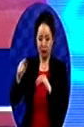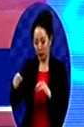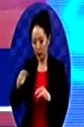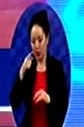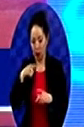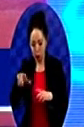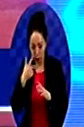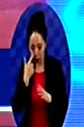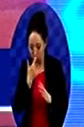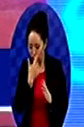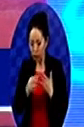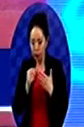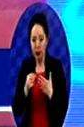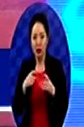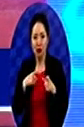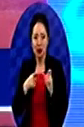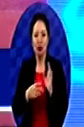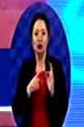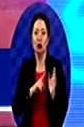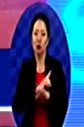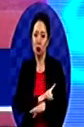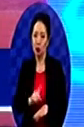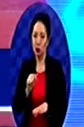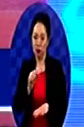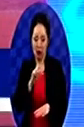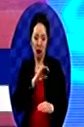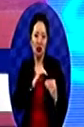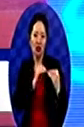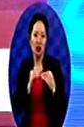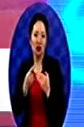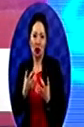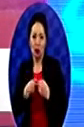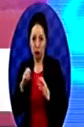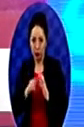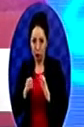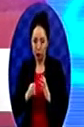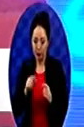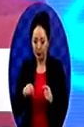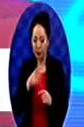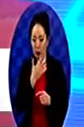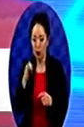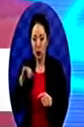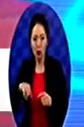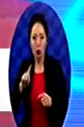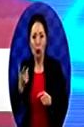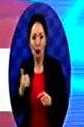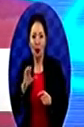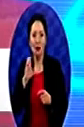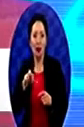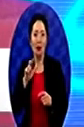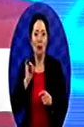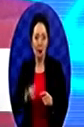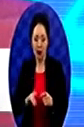засгийн үр өгөөжийг эрх тэгш хүртэх ёстой. Тиймээс уул уурхайн салбарт үндсэн хуулийнхаа 6-гийн 1-р